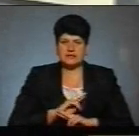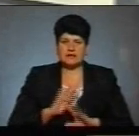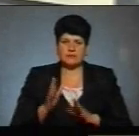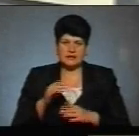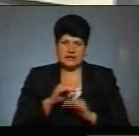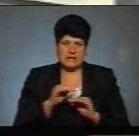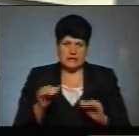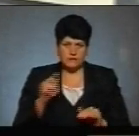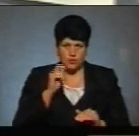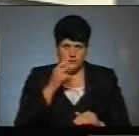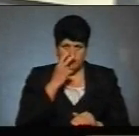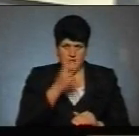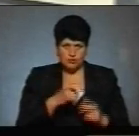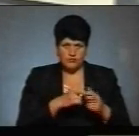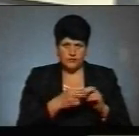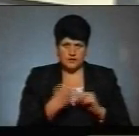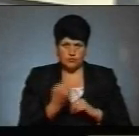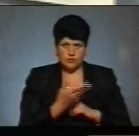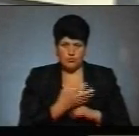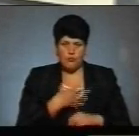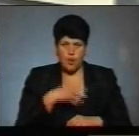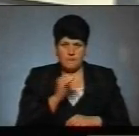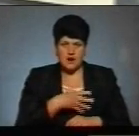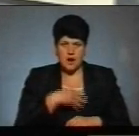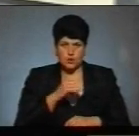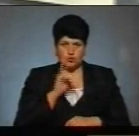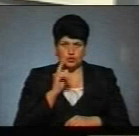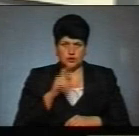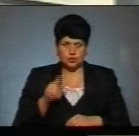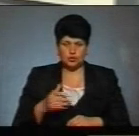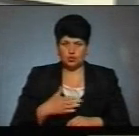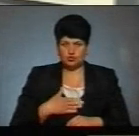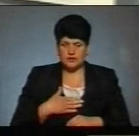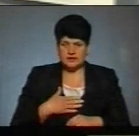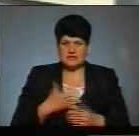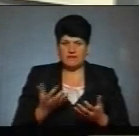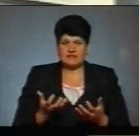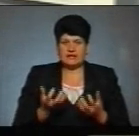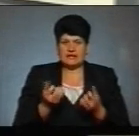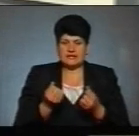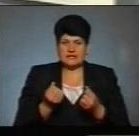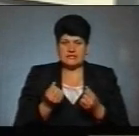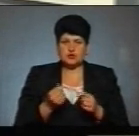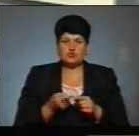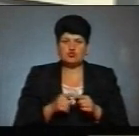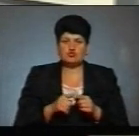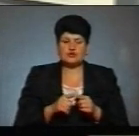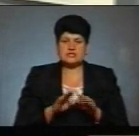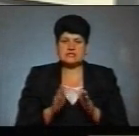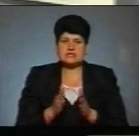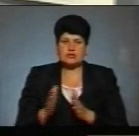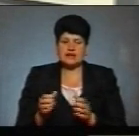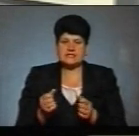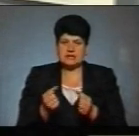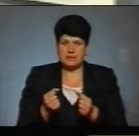якщо ми бачимо зараз Івано-Франківська область, помирають молоді люди, то в нас, нам вдається, скажімо так, десь ту ситуацію тримати. Це